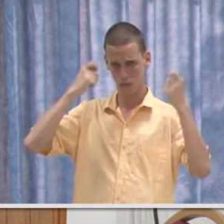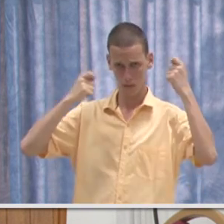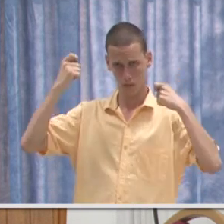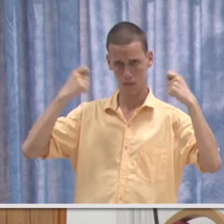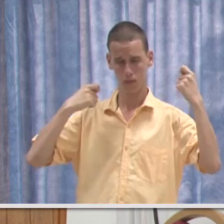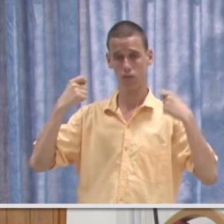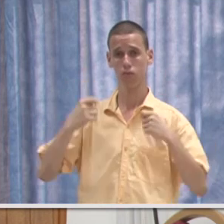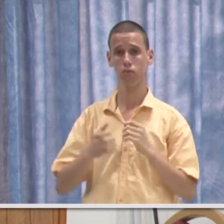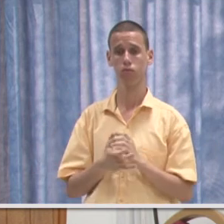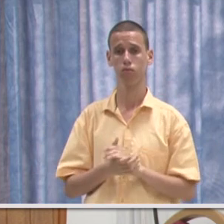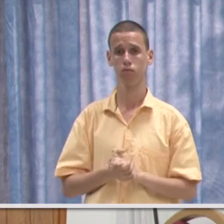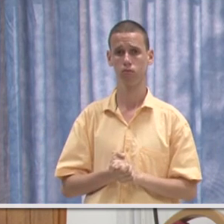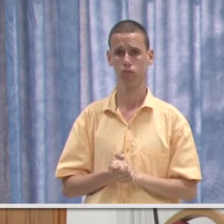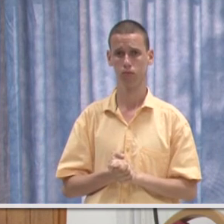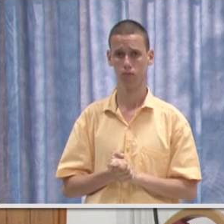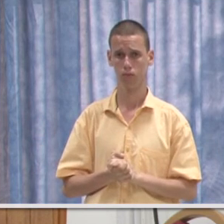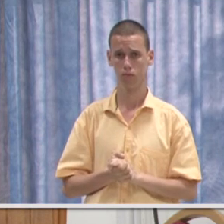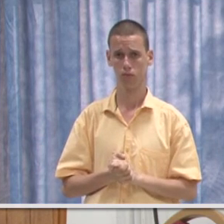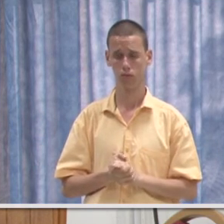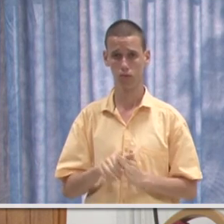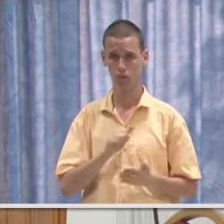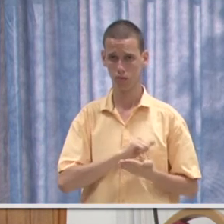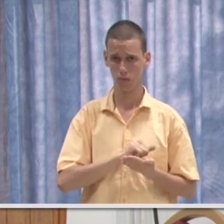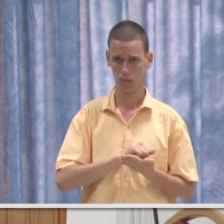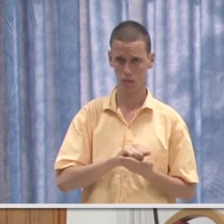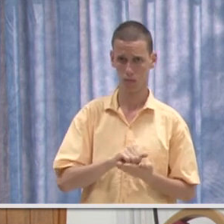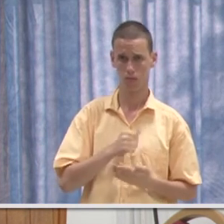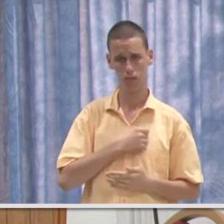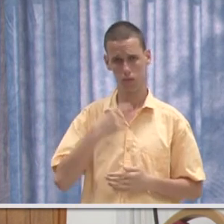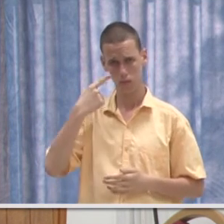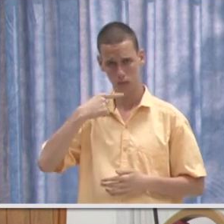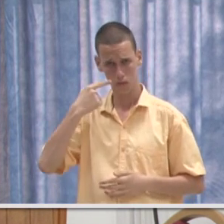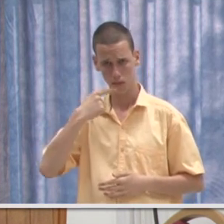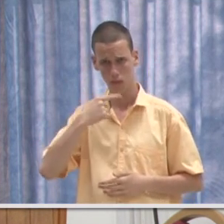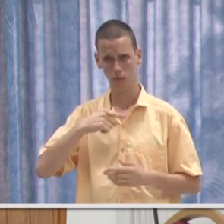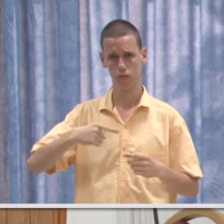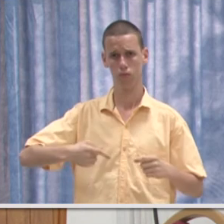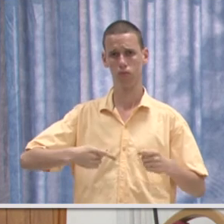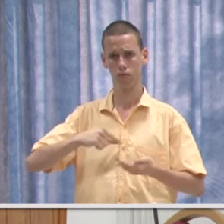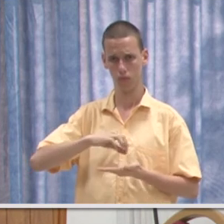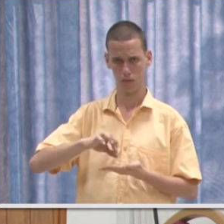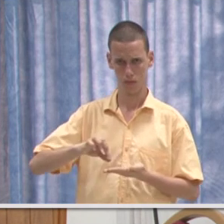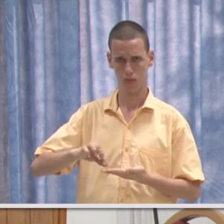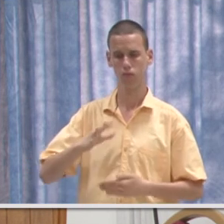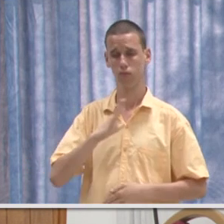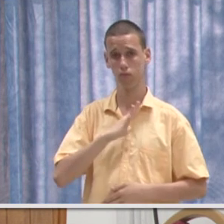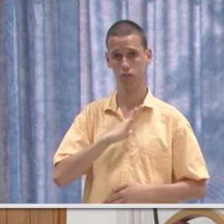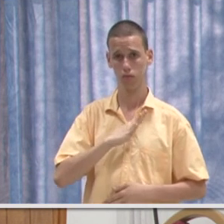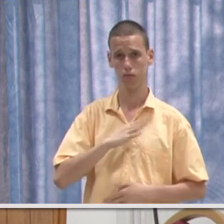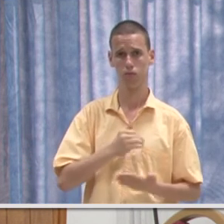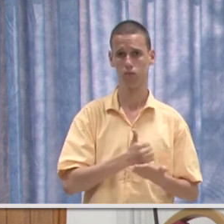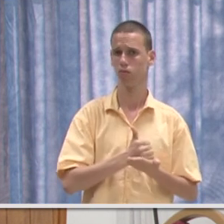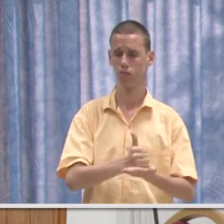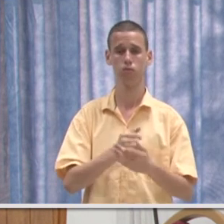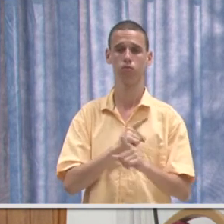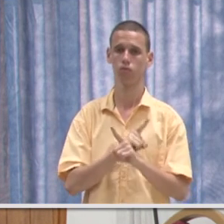et même ben toiletries aussi, savon, brosse à dents, dentifrice, tout ça like provided. So,